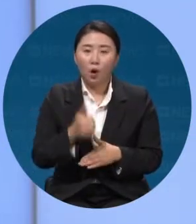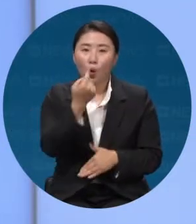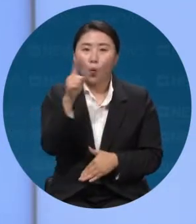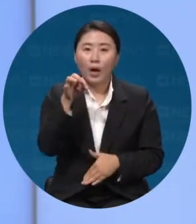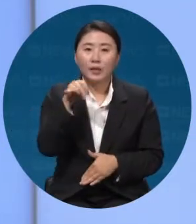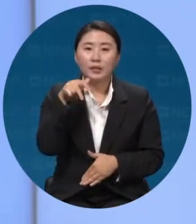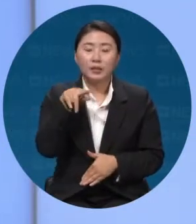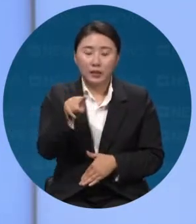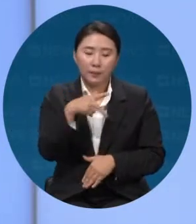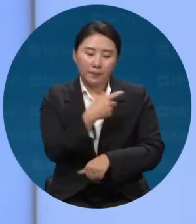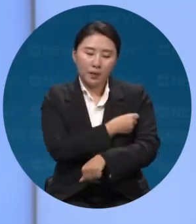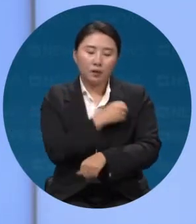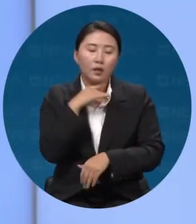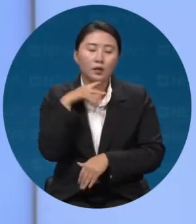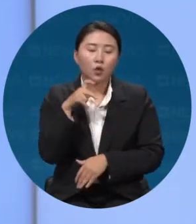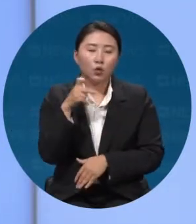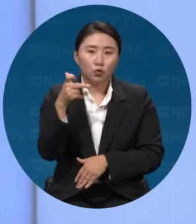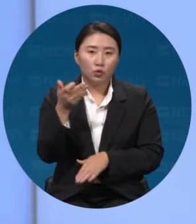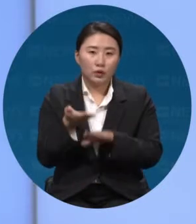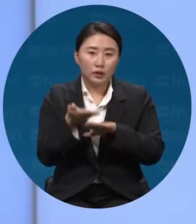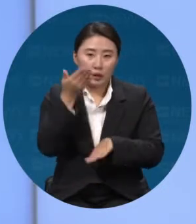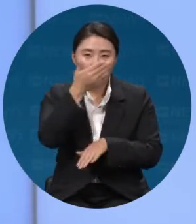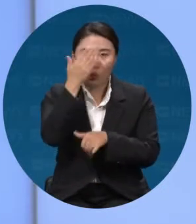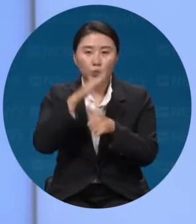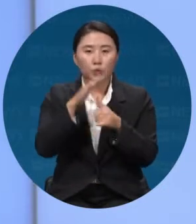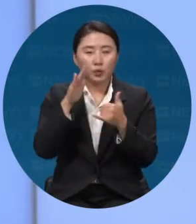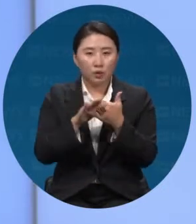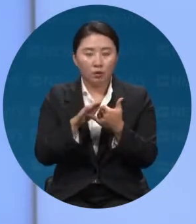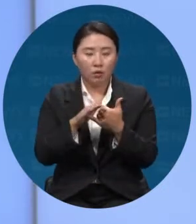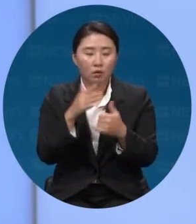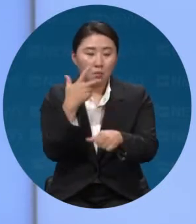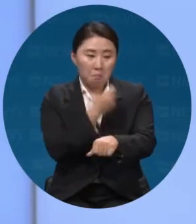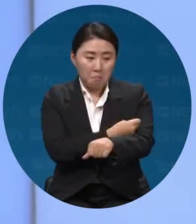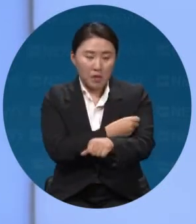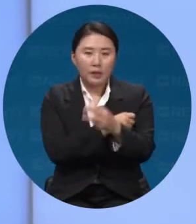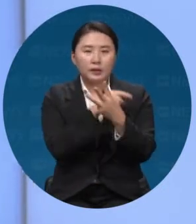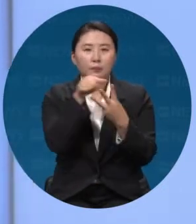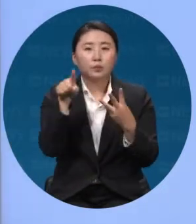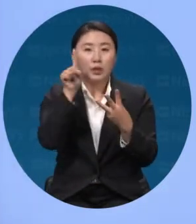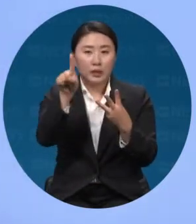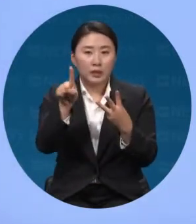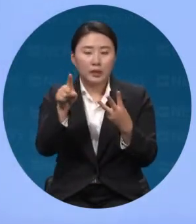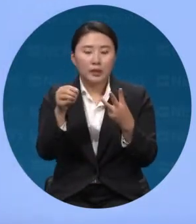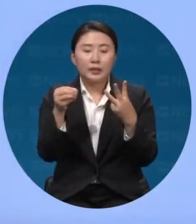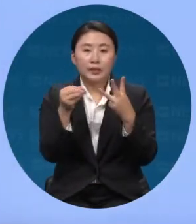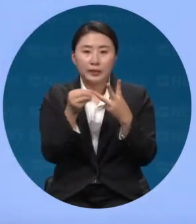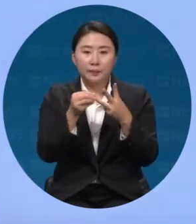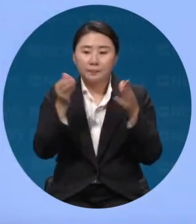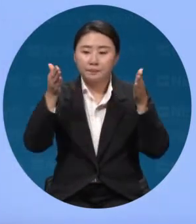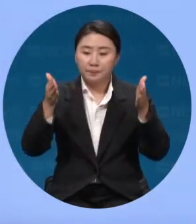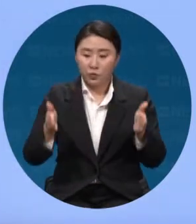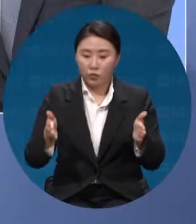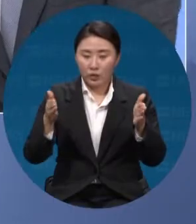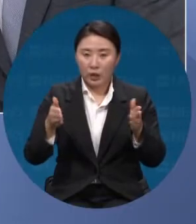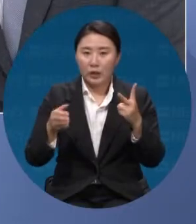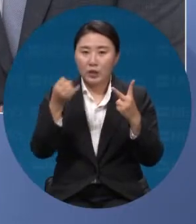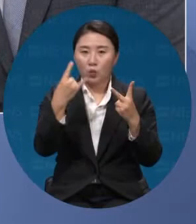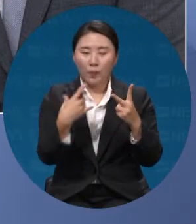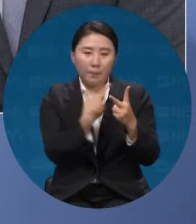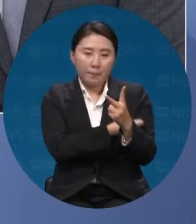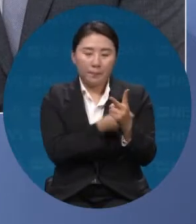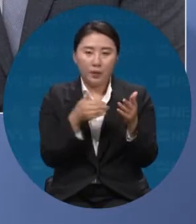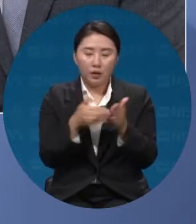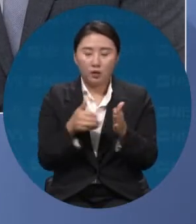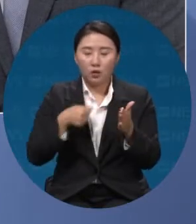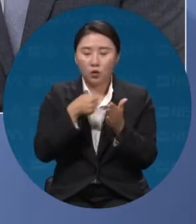백신을 맞구요 12살 이상 청소년에 맞는 백신 투여 량 의 3분의 1을 3주 간격으로 2회 접종 하게 되는데요 예 이번